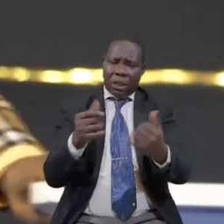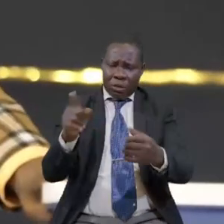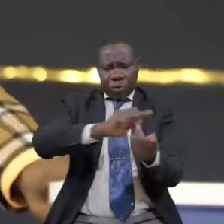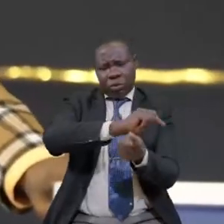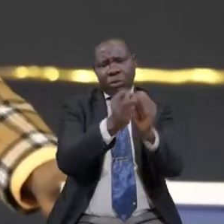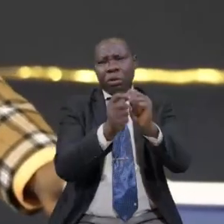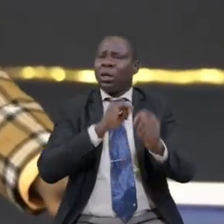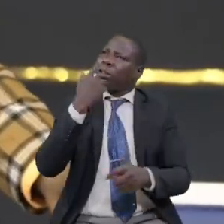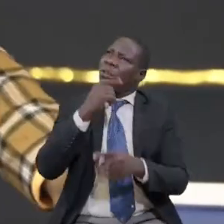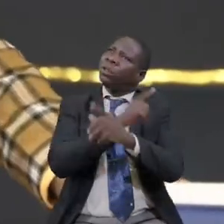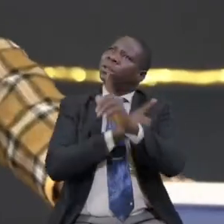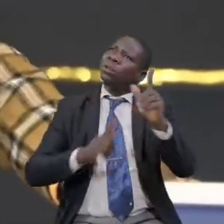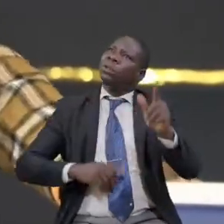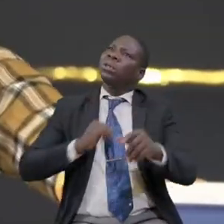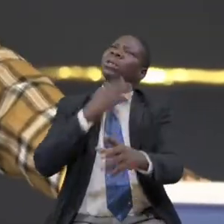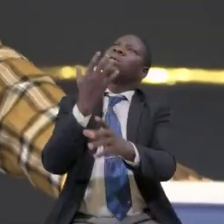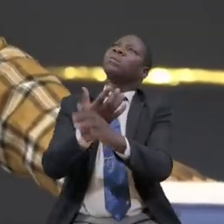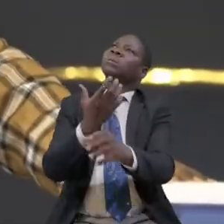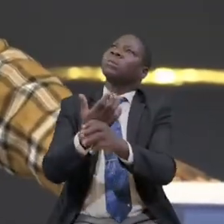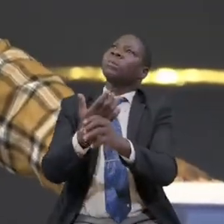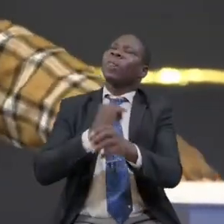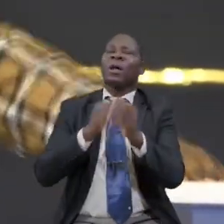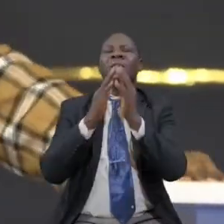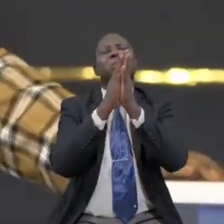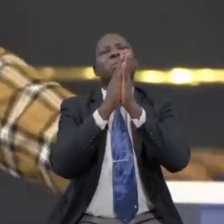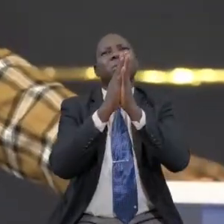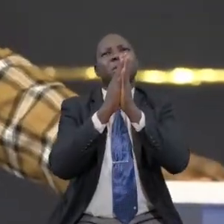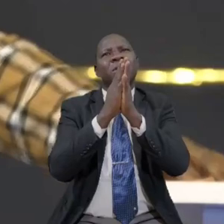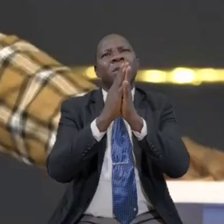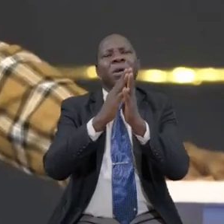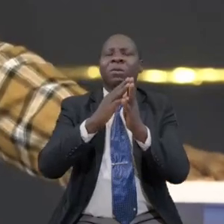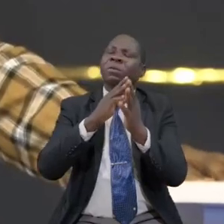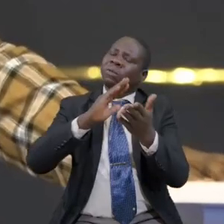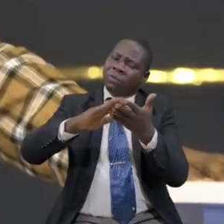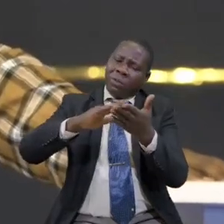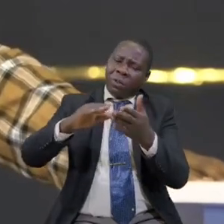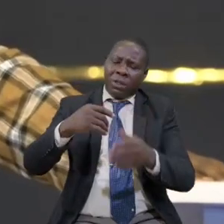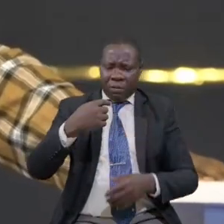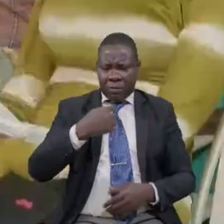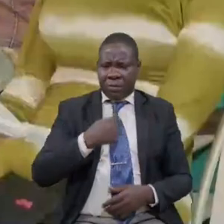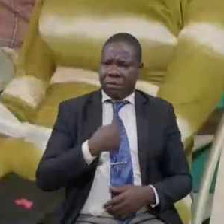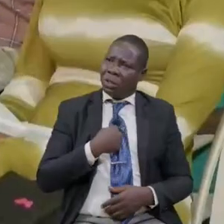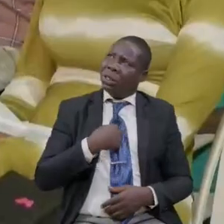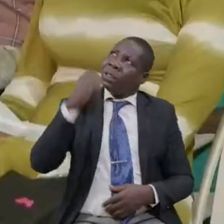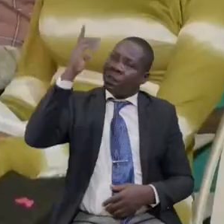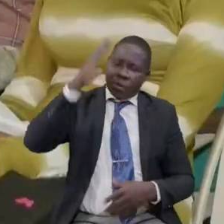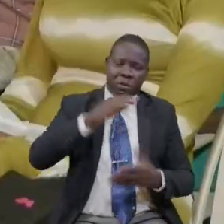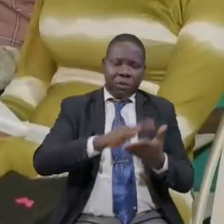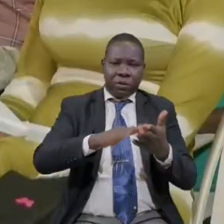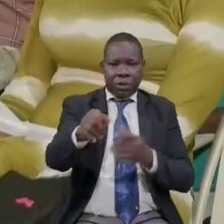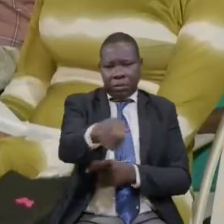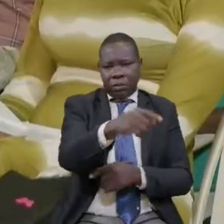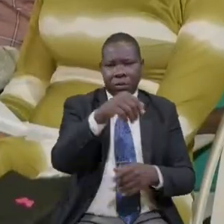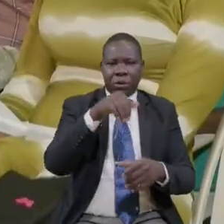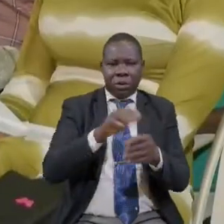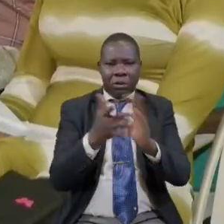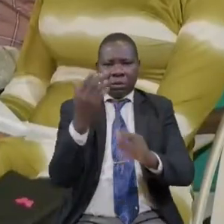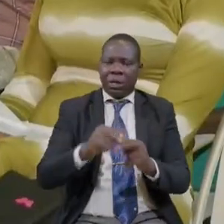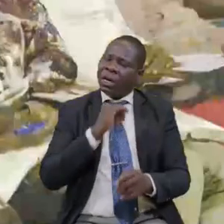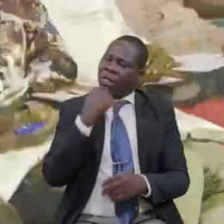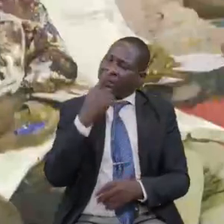revenez à Dieu, Seigneur. Mais je t'en supplie, pardonne-moi et il va vous pardonner. Il va